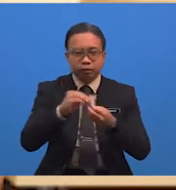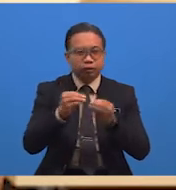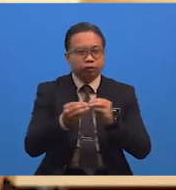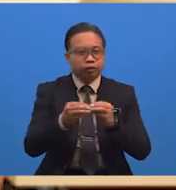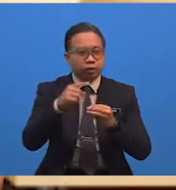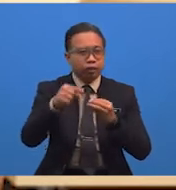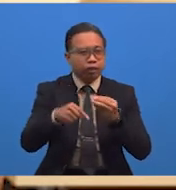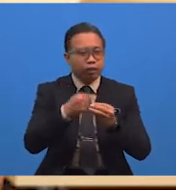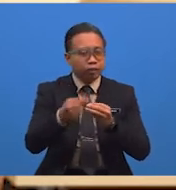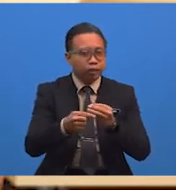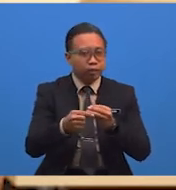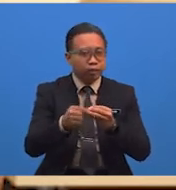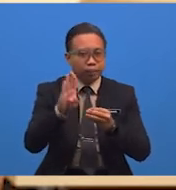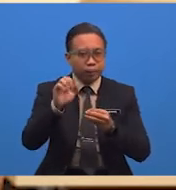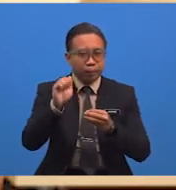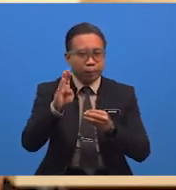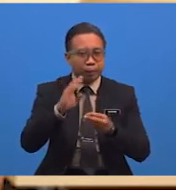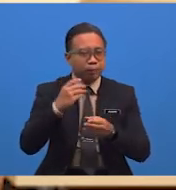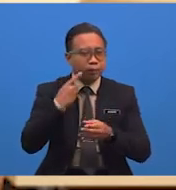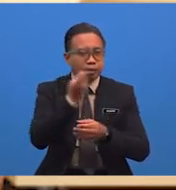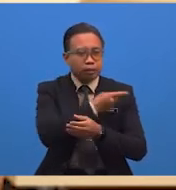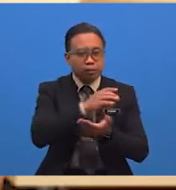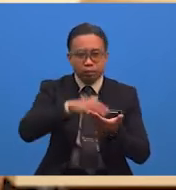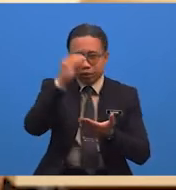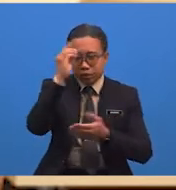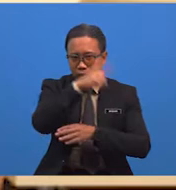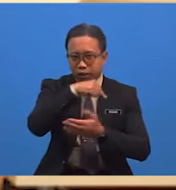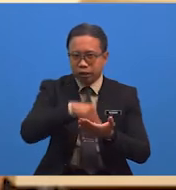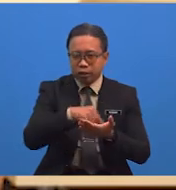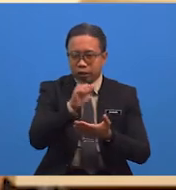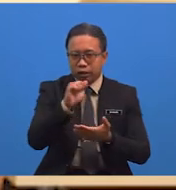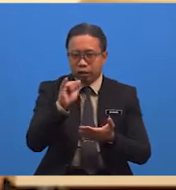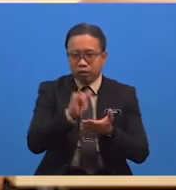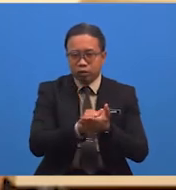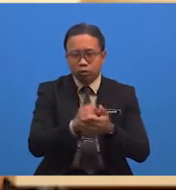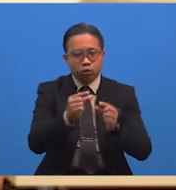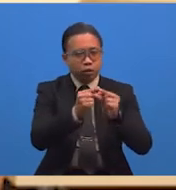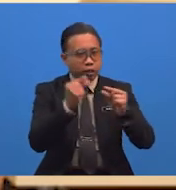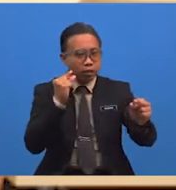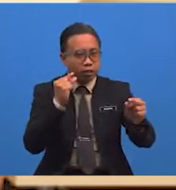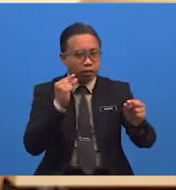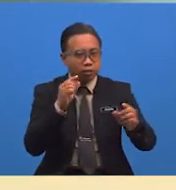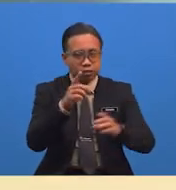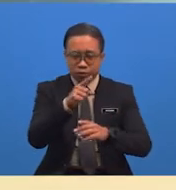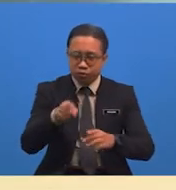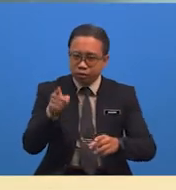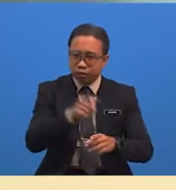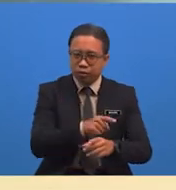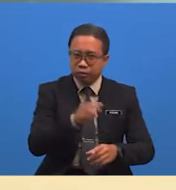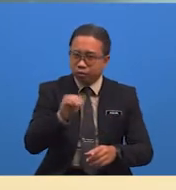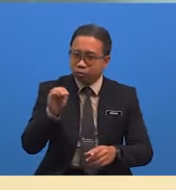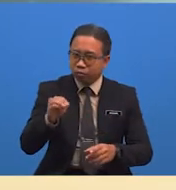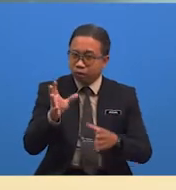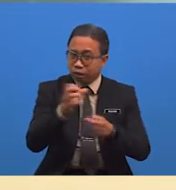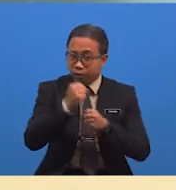masalah berkaitan bab yang kita pelajari hari ini, iaitu garis bersilang.